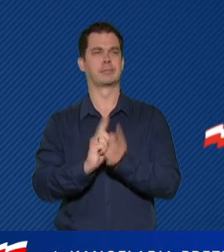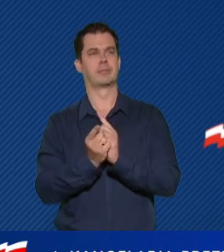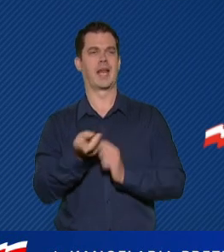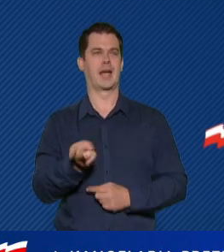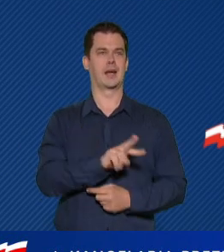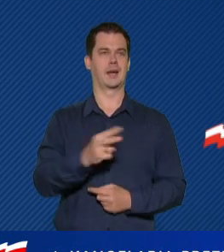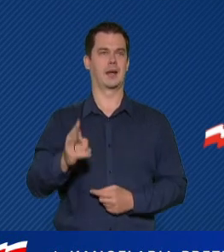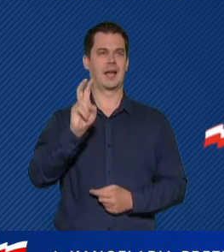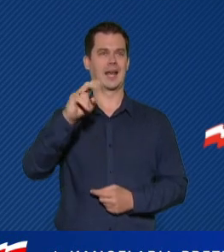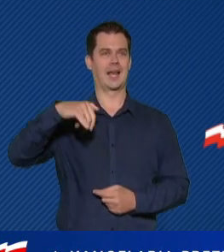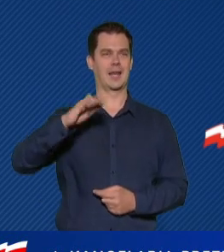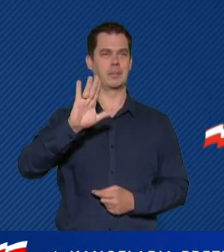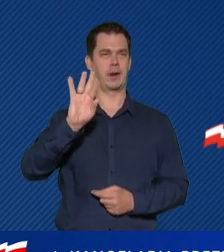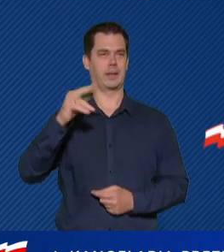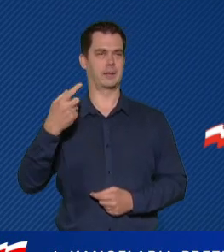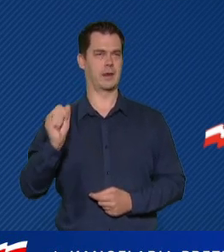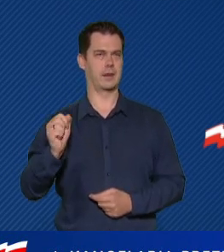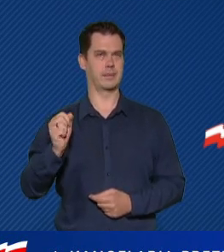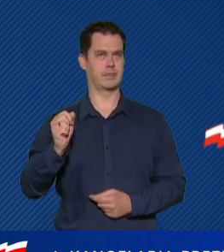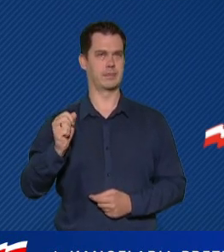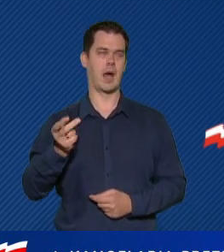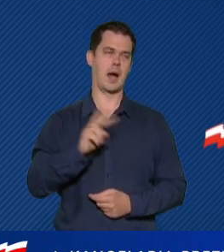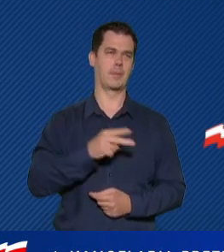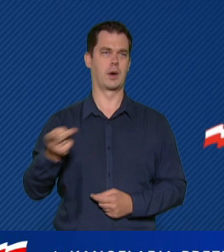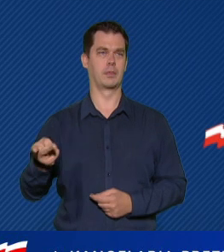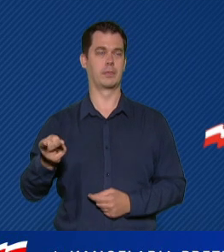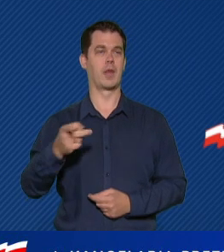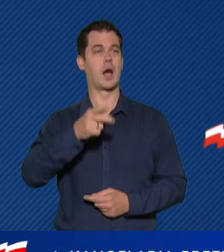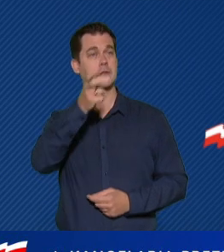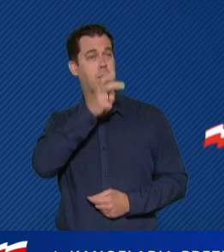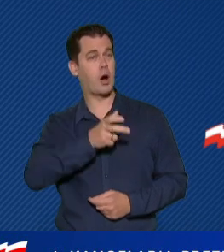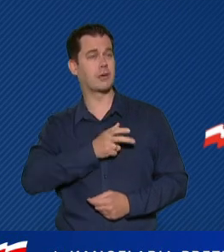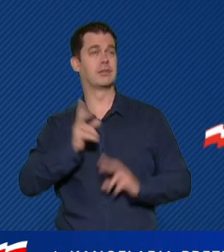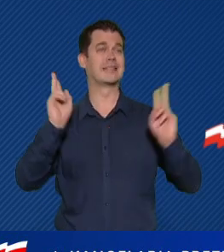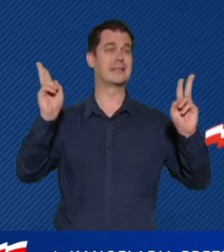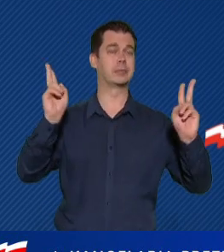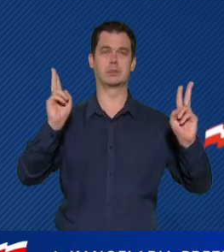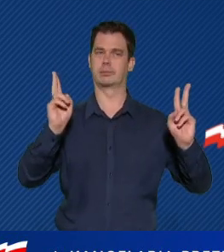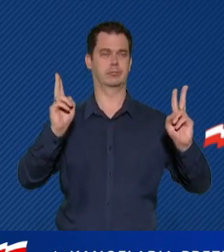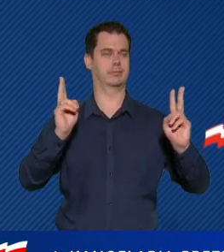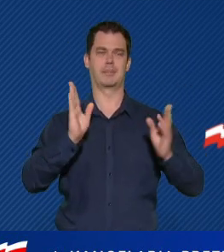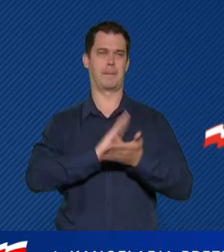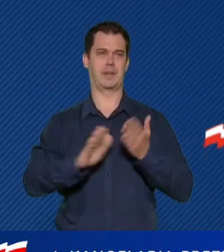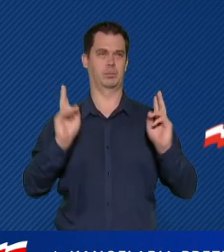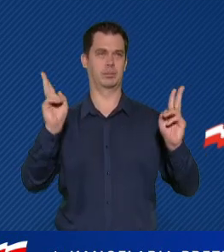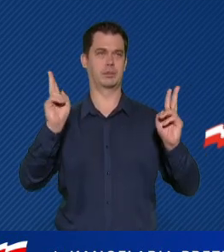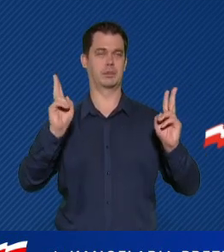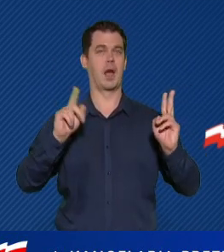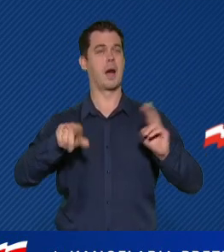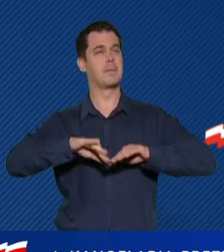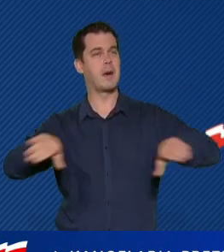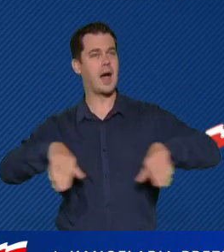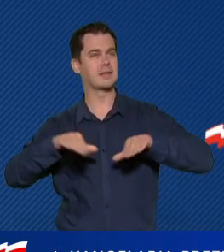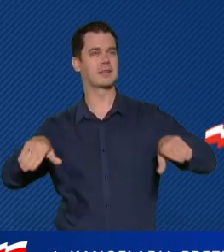hybrydowego. Wydarzenia sportowe będą się odbywały bez publiczności i zawieszona zostaje działalność basenów,